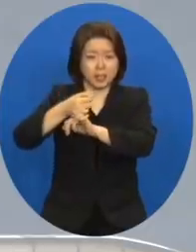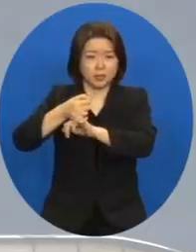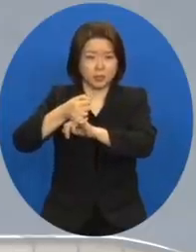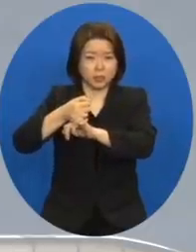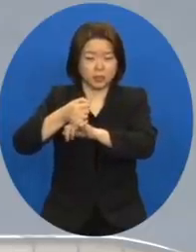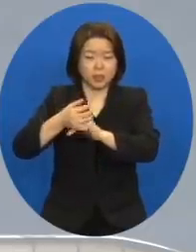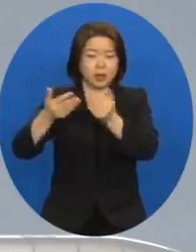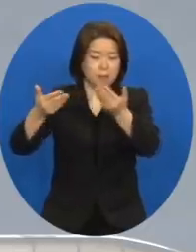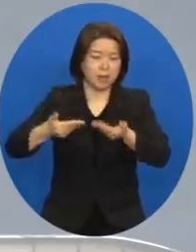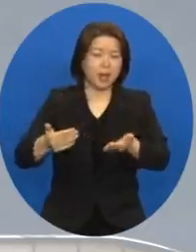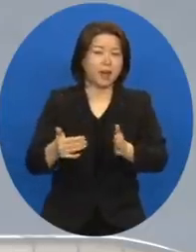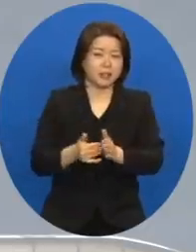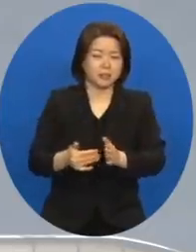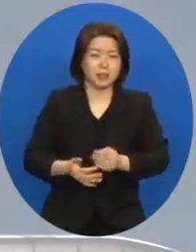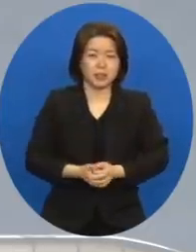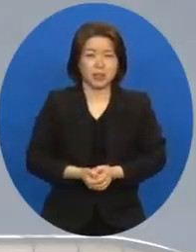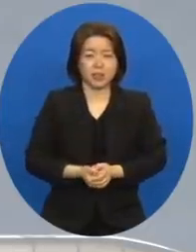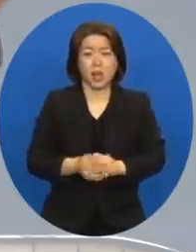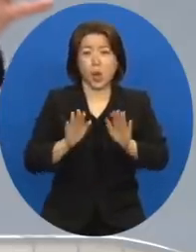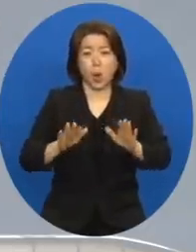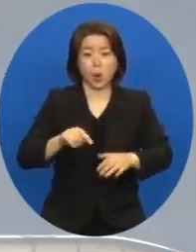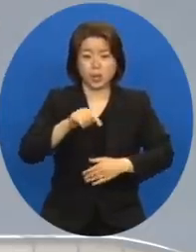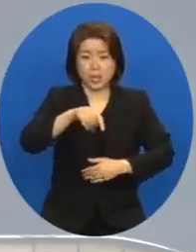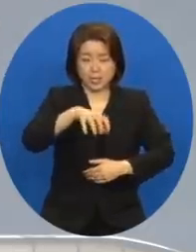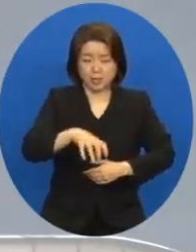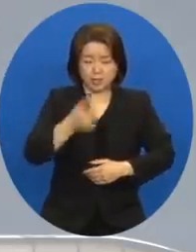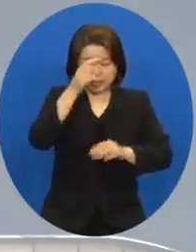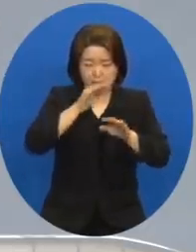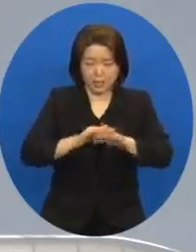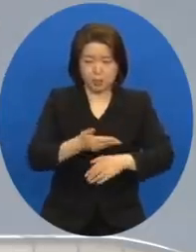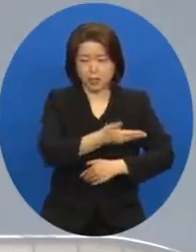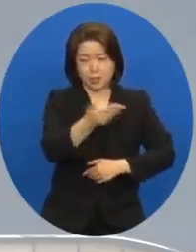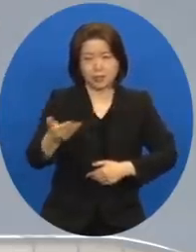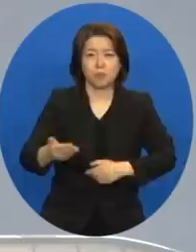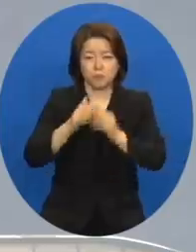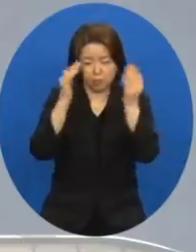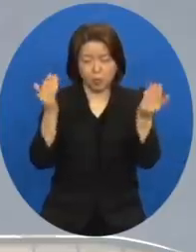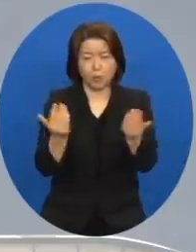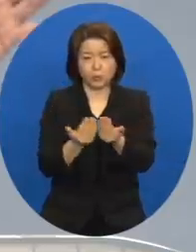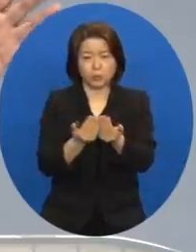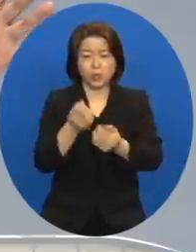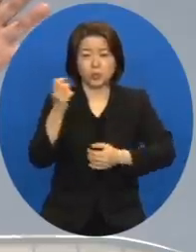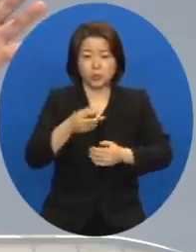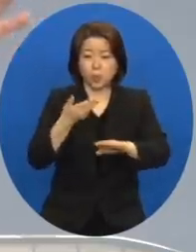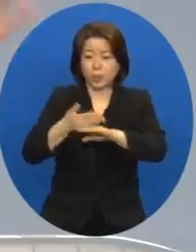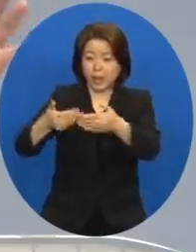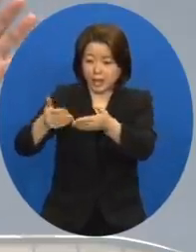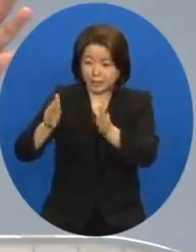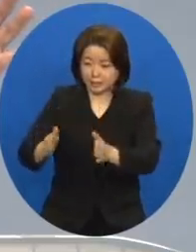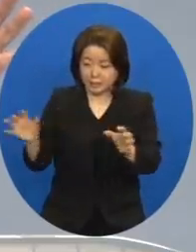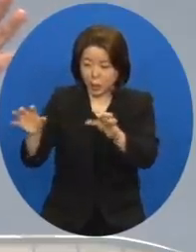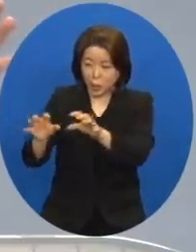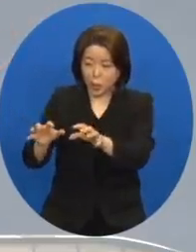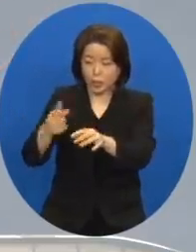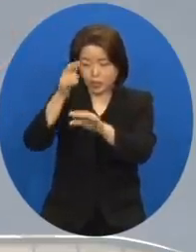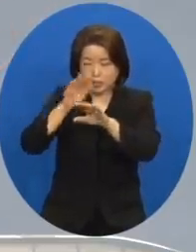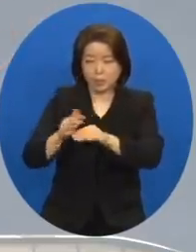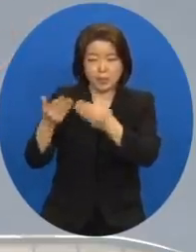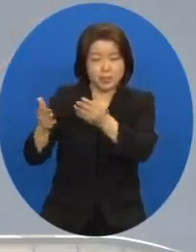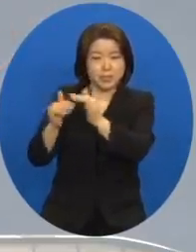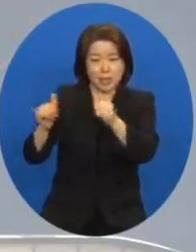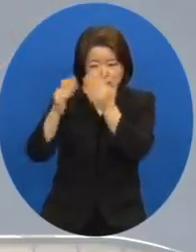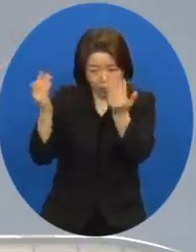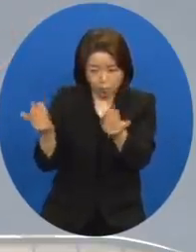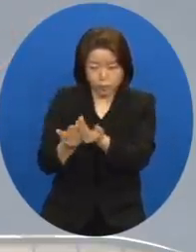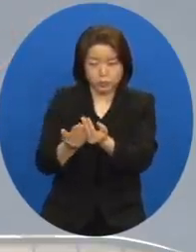받았습니다 오늘 여기에 예배 드린 여러분 모두 다 지금 부속실 에서 예배드리는 분들도 그리고